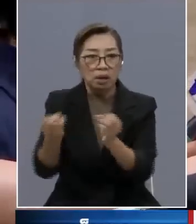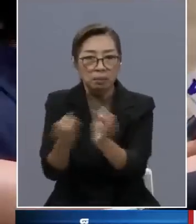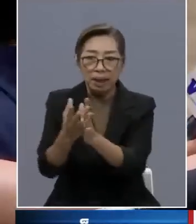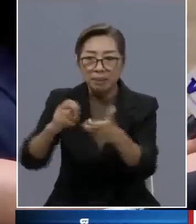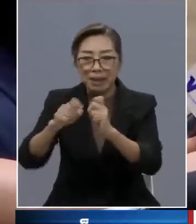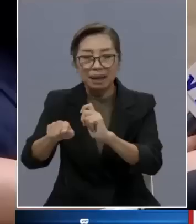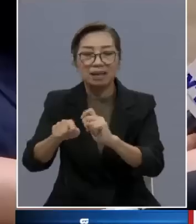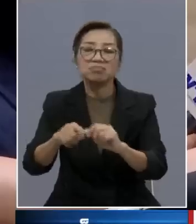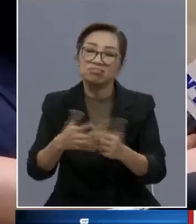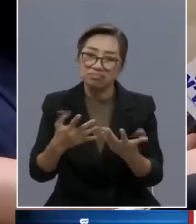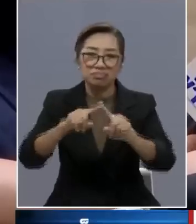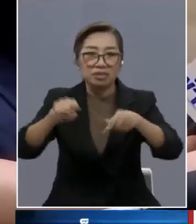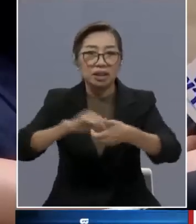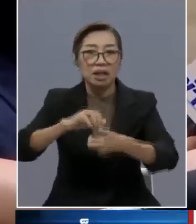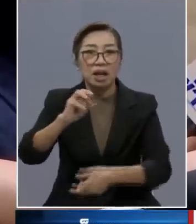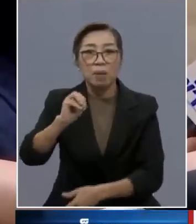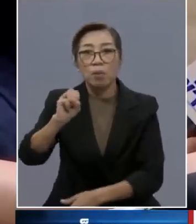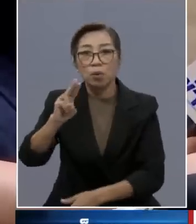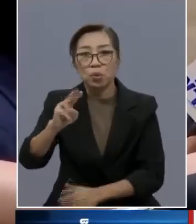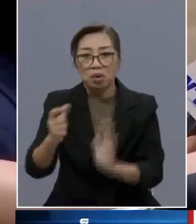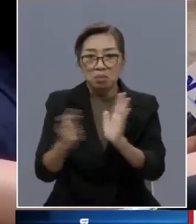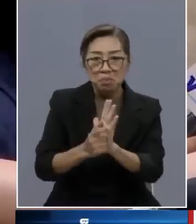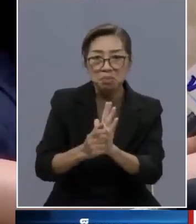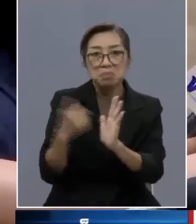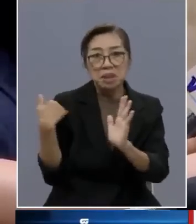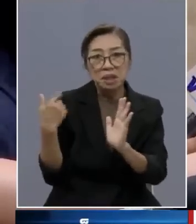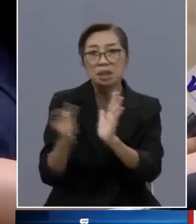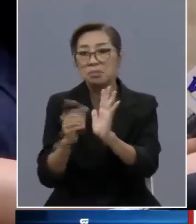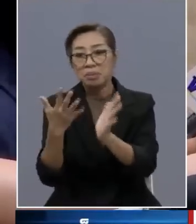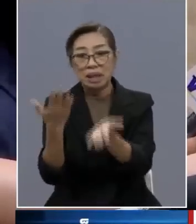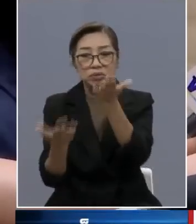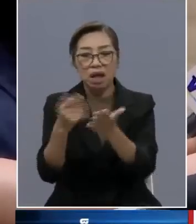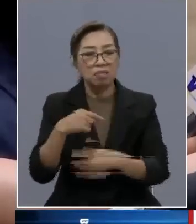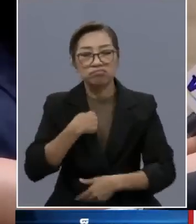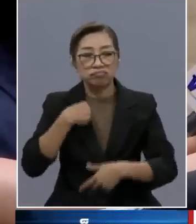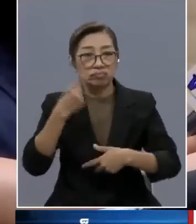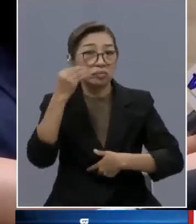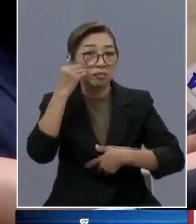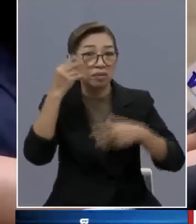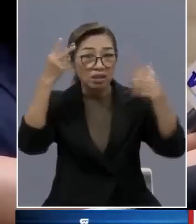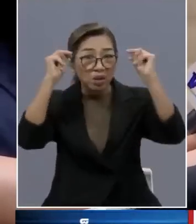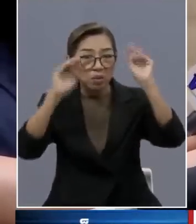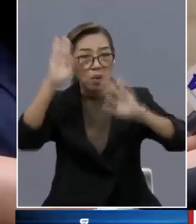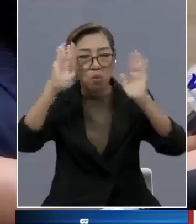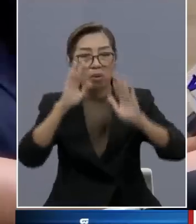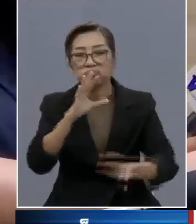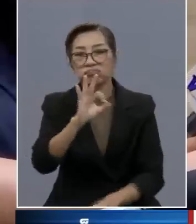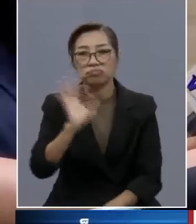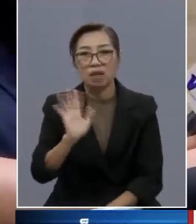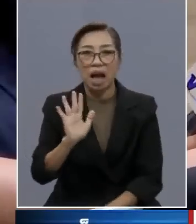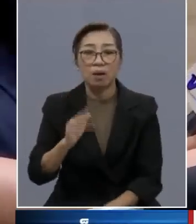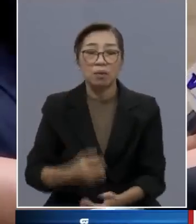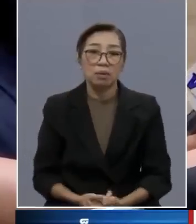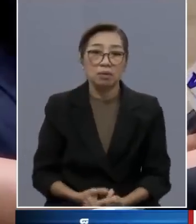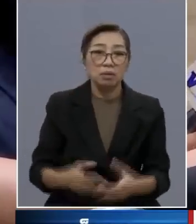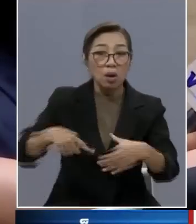ม้ใน MOU ไม่มีก็จะไม่โหวตให้คุณพิธาเป็นนายกแน่นอนนะครับถามถึงจุดยืนสว.ในภาพรวมสว.กิติศักดิ์ก็